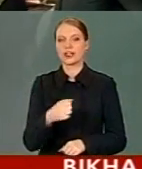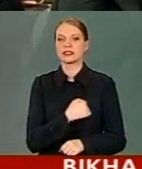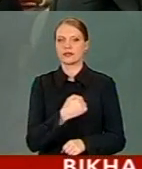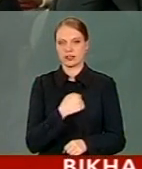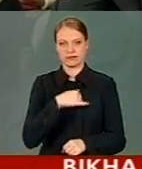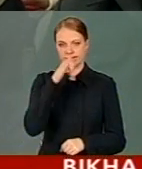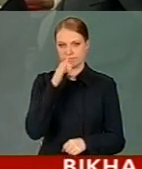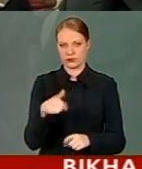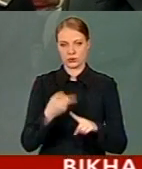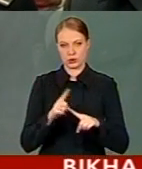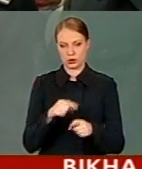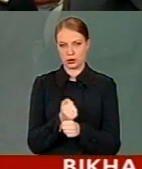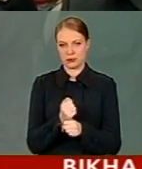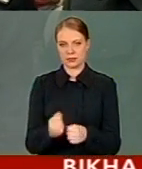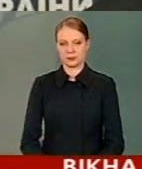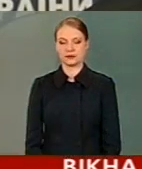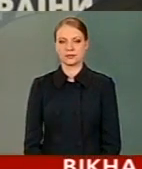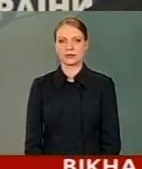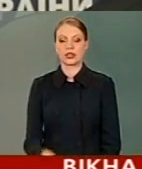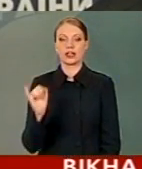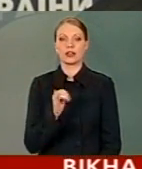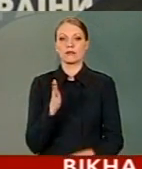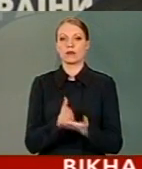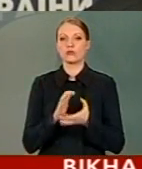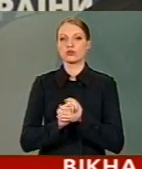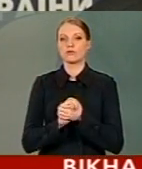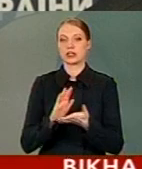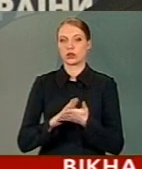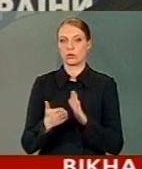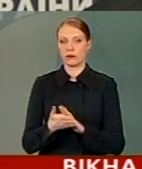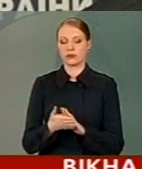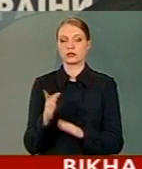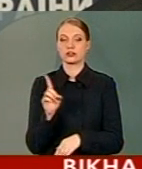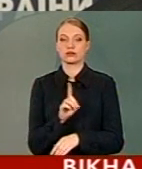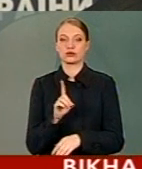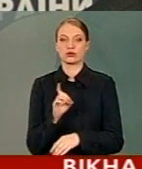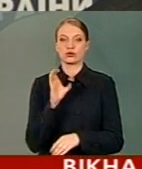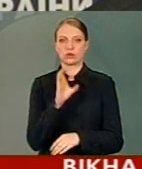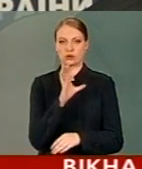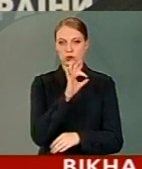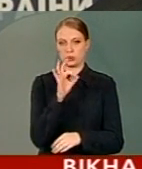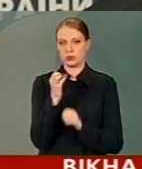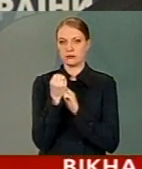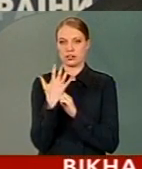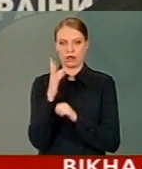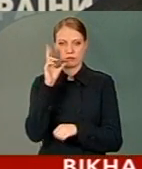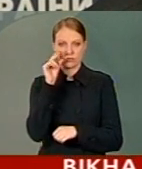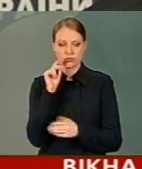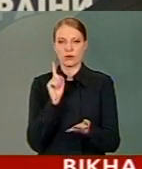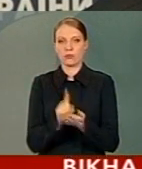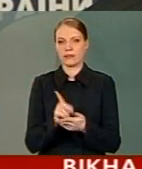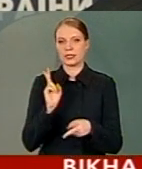не дозволять їм цього зробити. Маючи мирні домовленості, що з 00:15